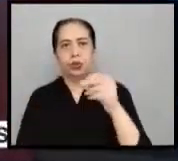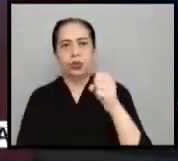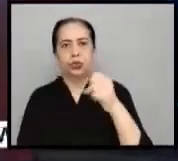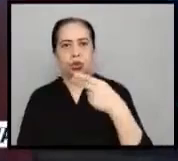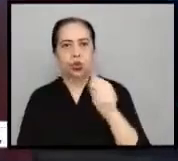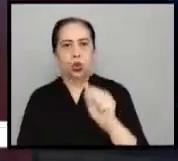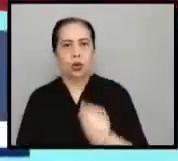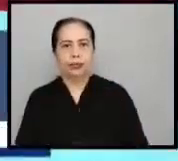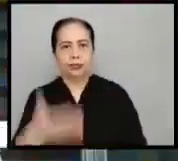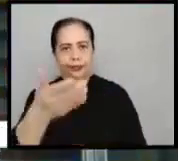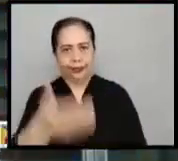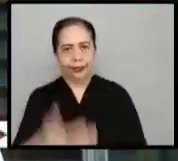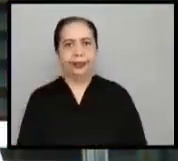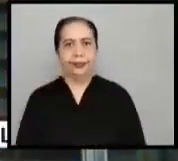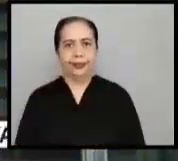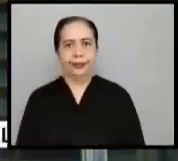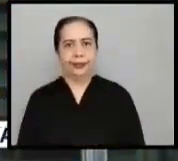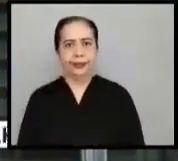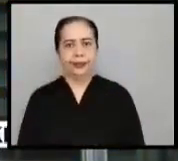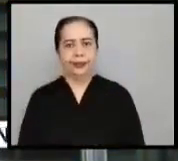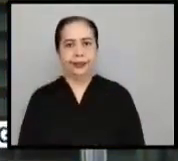Joshua.